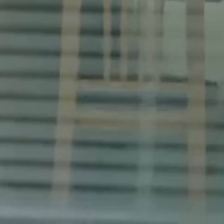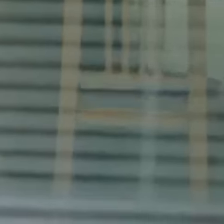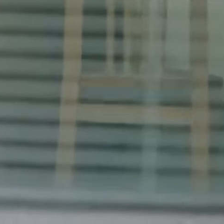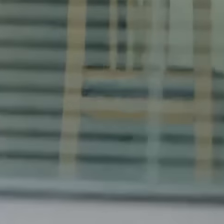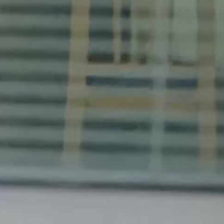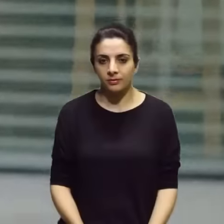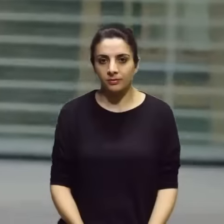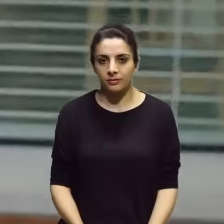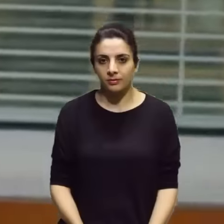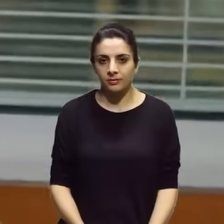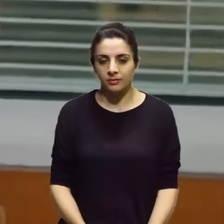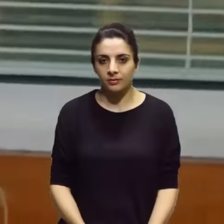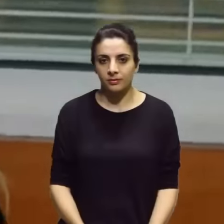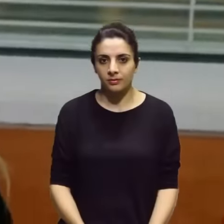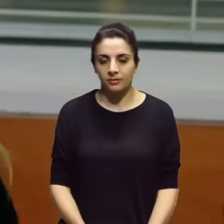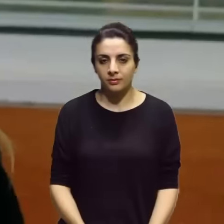dışarıda koridorda oturuyor.